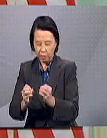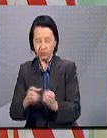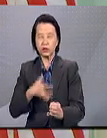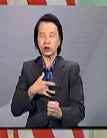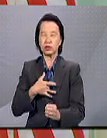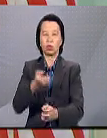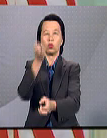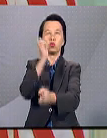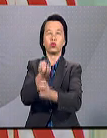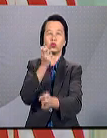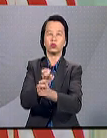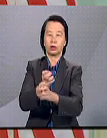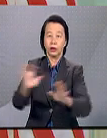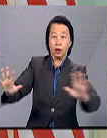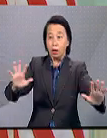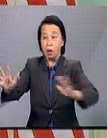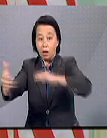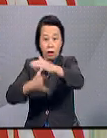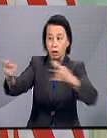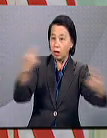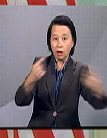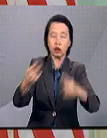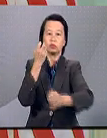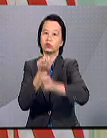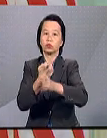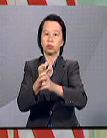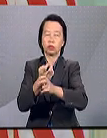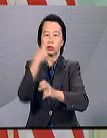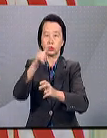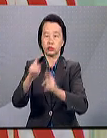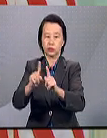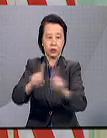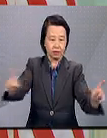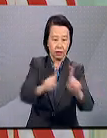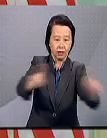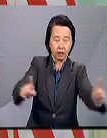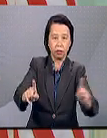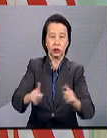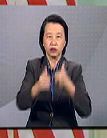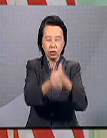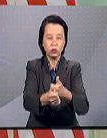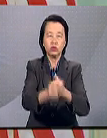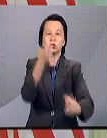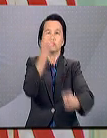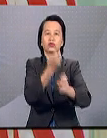sukar untuk mengawal, untuk memastikan penjagaan sosial dipatuhi dan